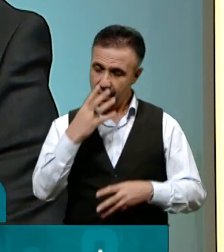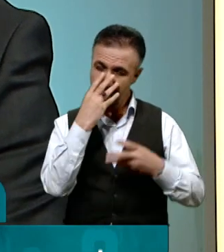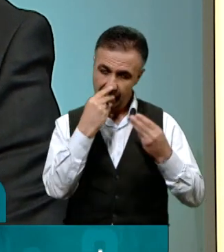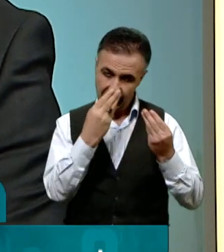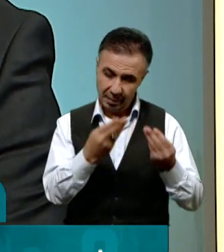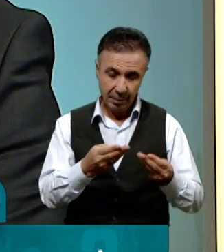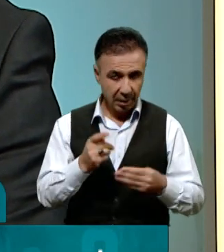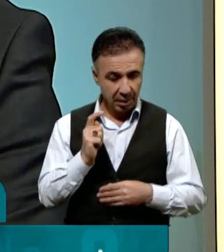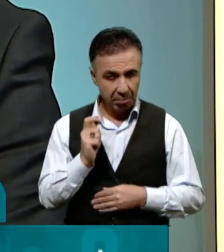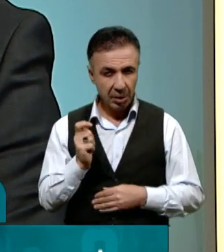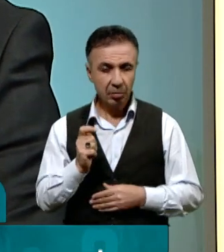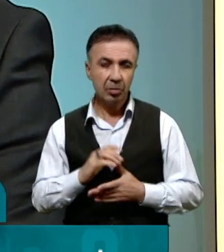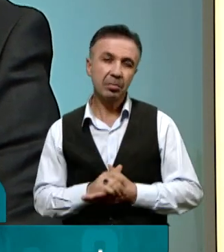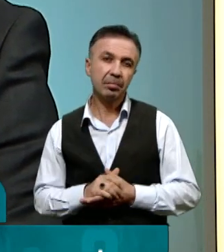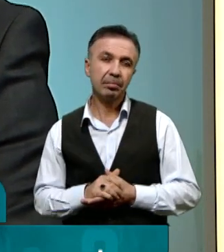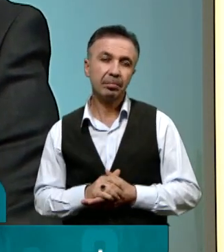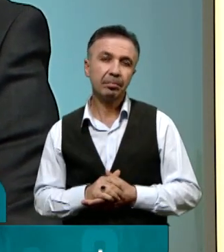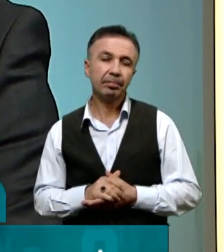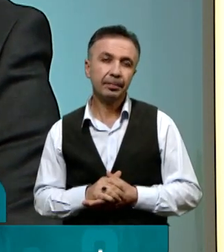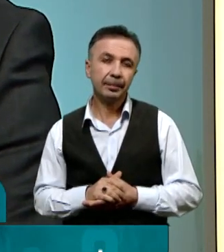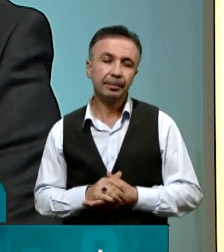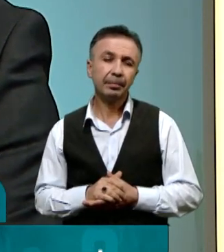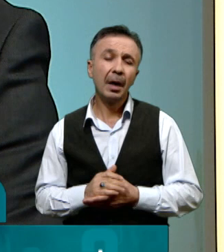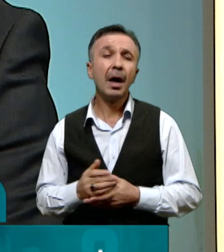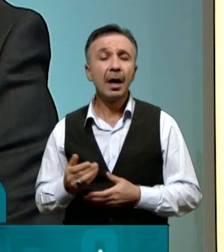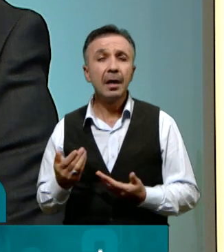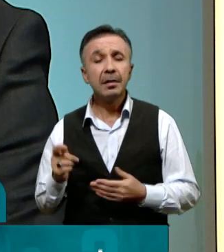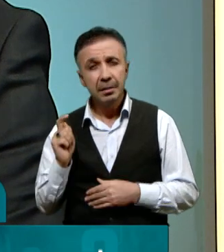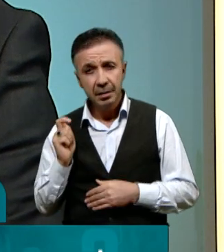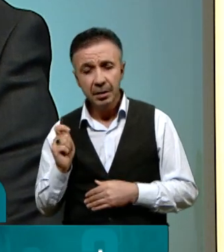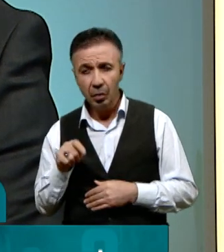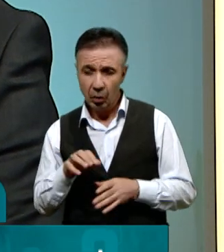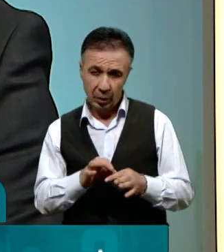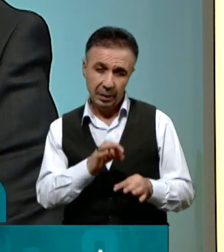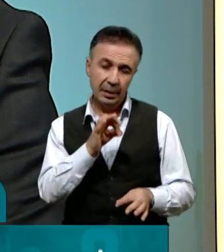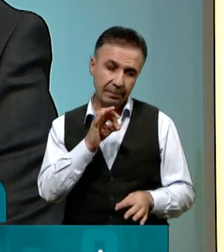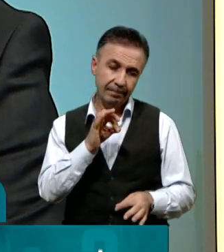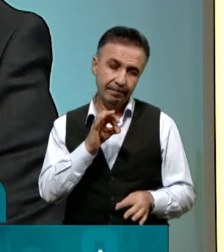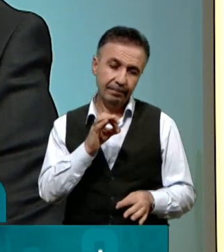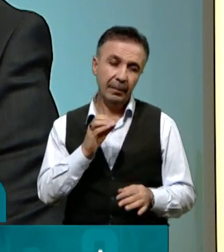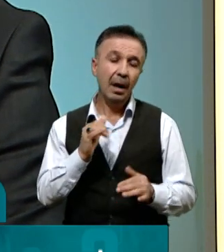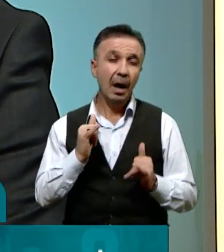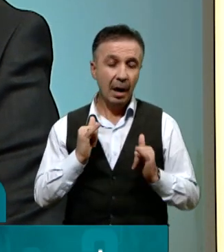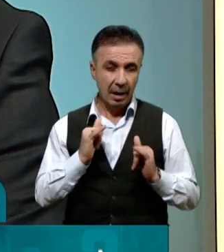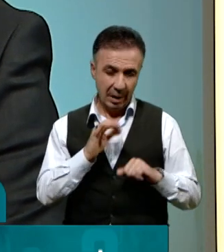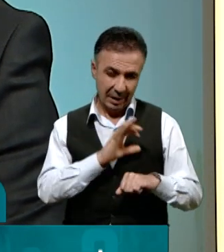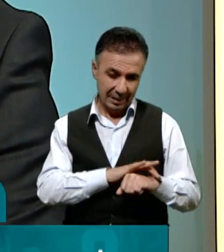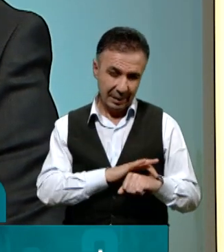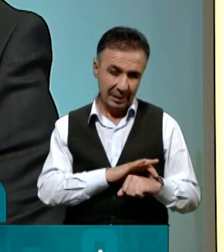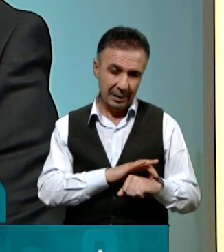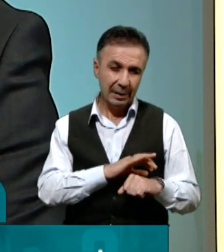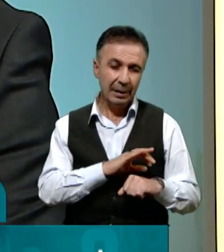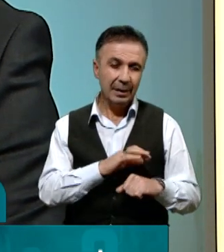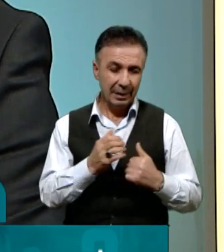hepsi zaruret prensibiyle şey yapılandır. Hı hı. Yani gerçekten o insanın rahatsızlığı veya diyelim ki